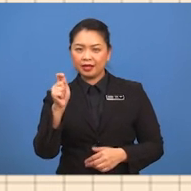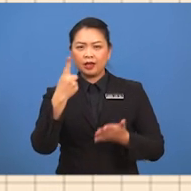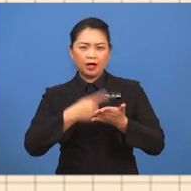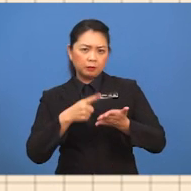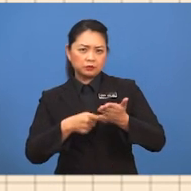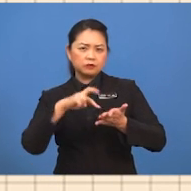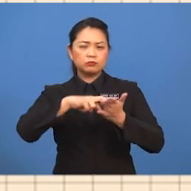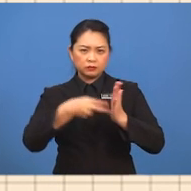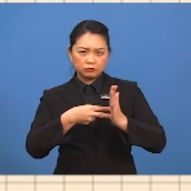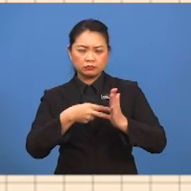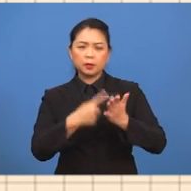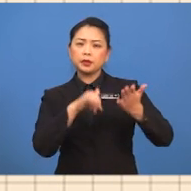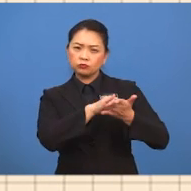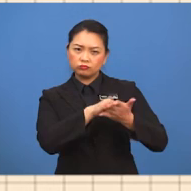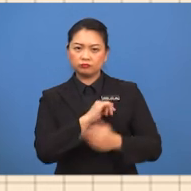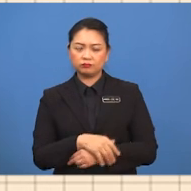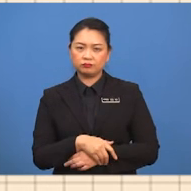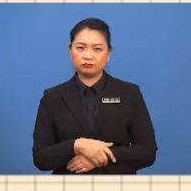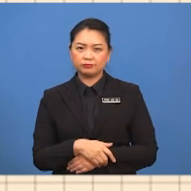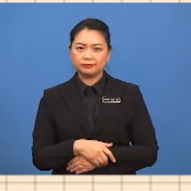Apakah maksud julat?